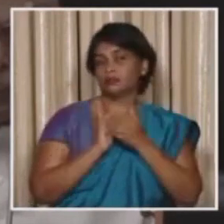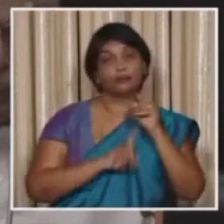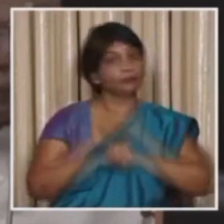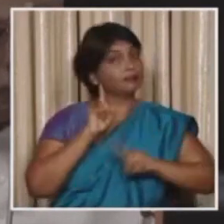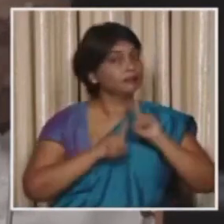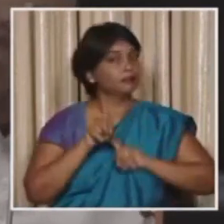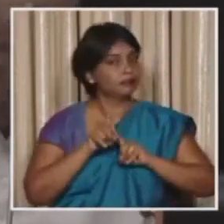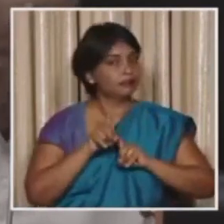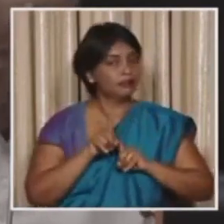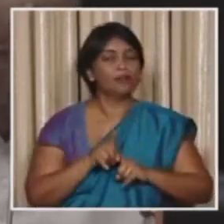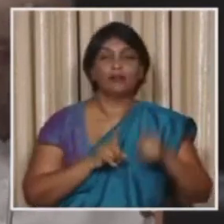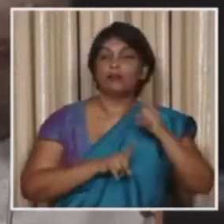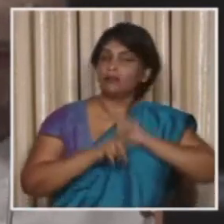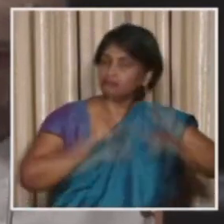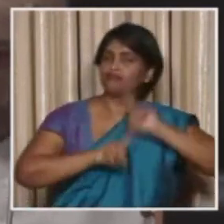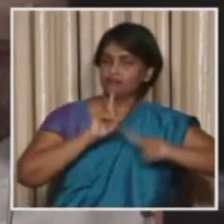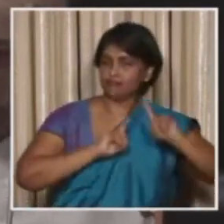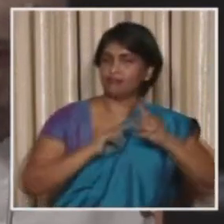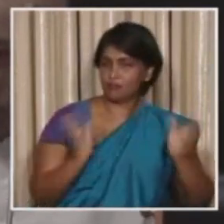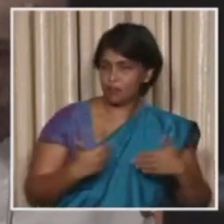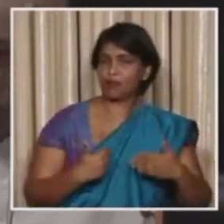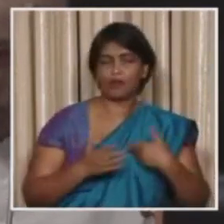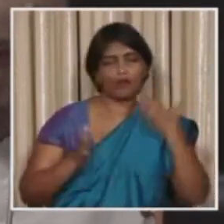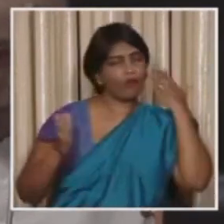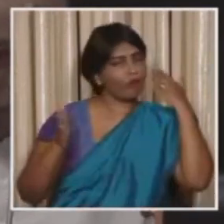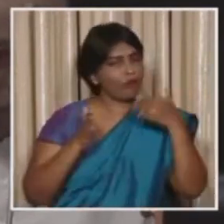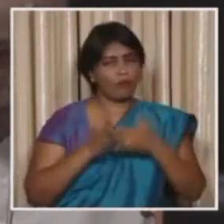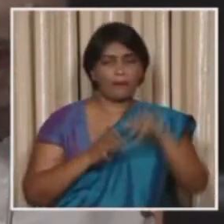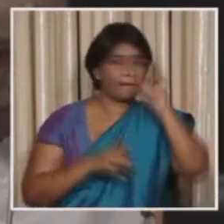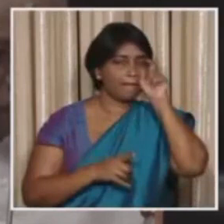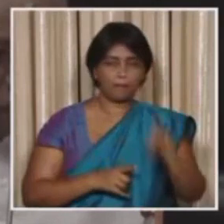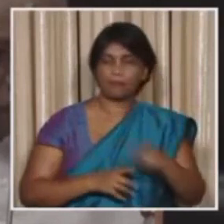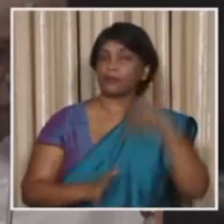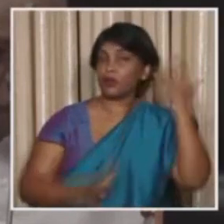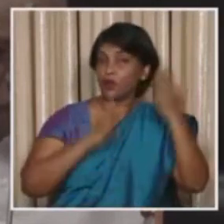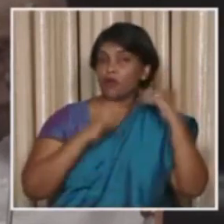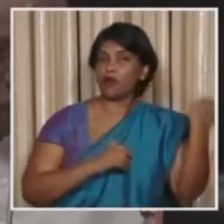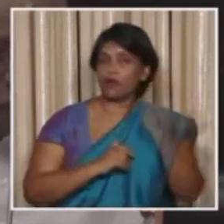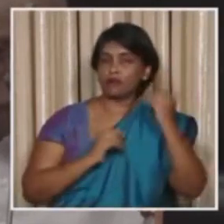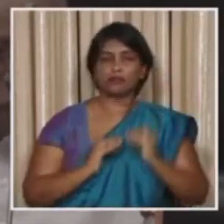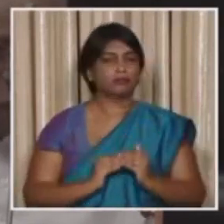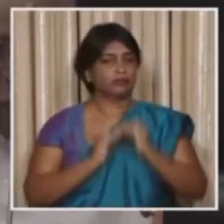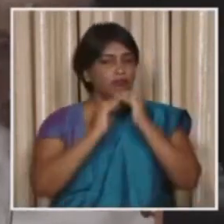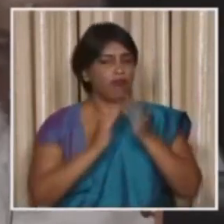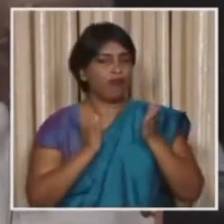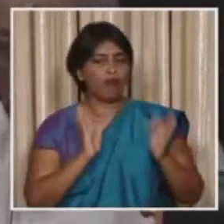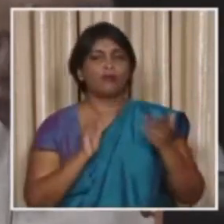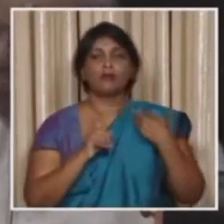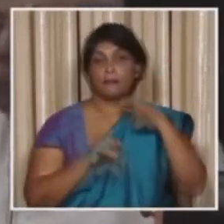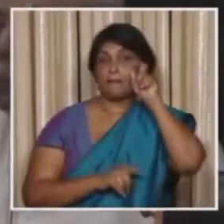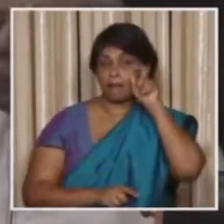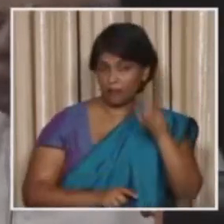කරමු සාකච්ඡා කරමු ගැඹුරින් විමසා බලමු ලෝකයේ නව ප්‍රවණතාවයන් ගැන අධ්‍යයනය